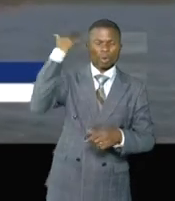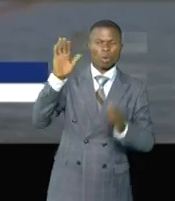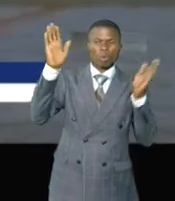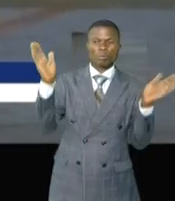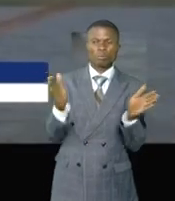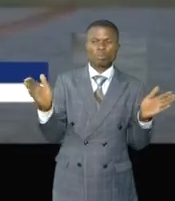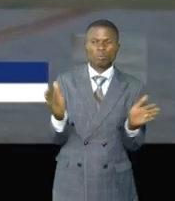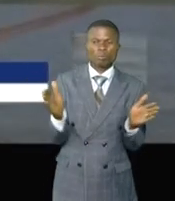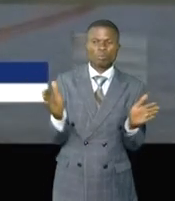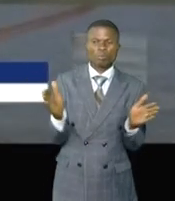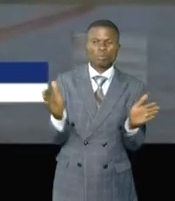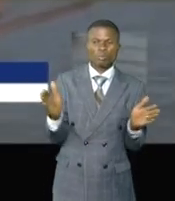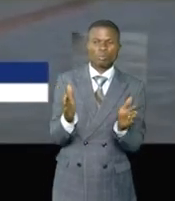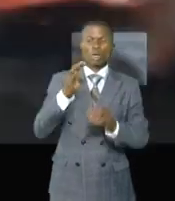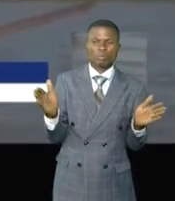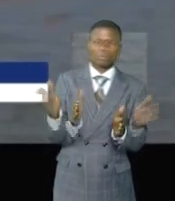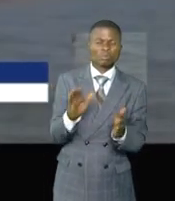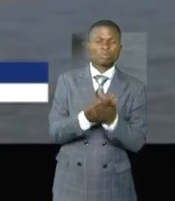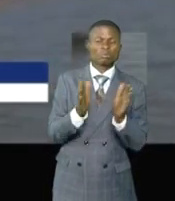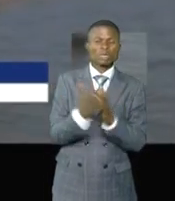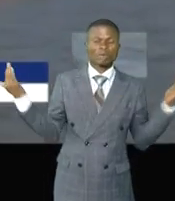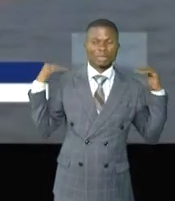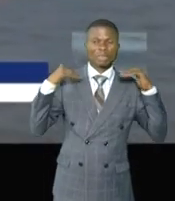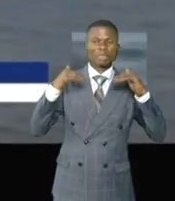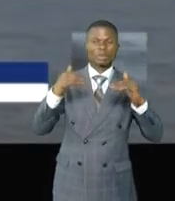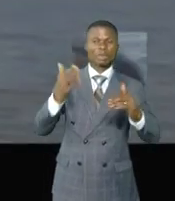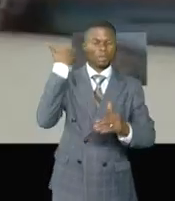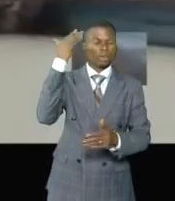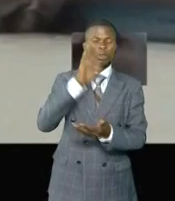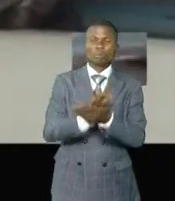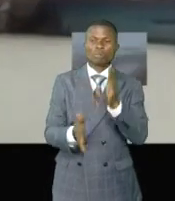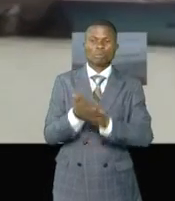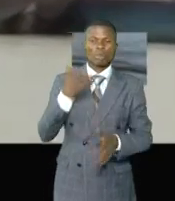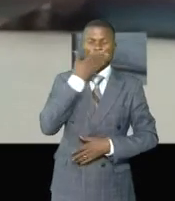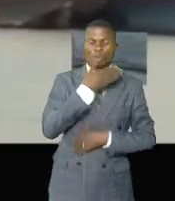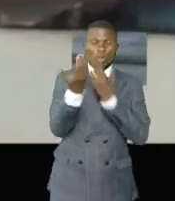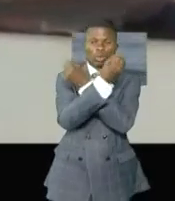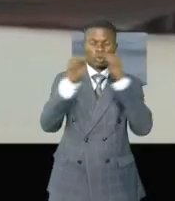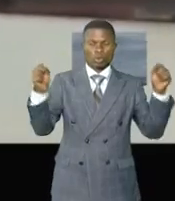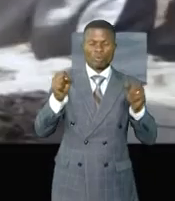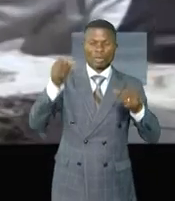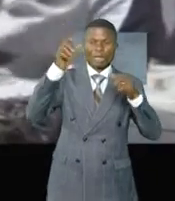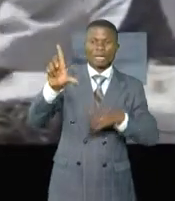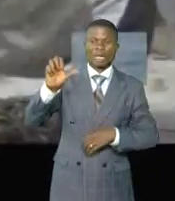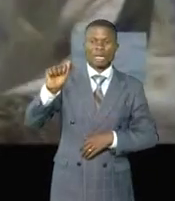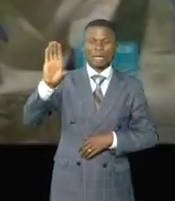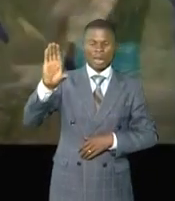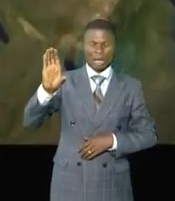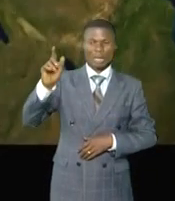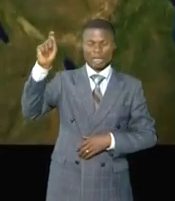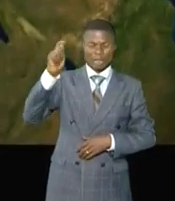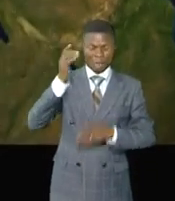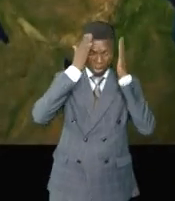ça augmente les déserts. Il n'y a pas d'eau maintenant. Pour sauver les lacs Tchad, les regards sont tournés vers